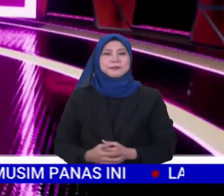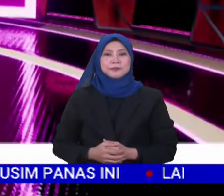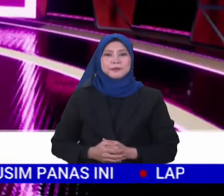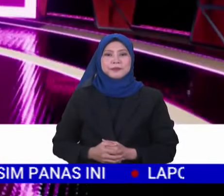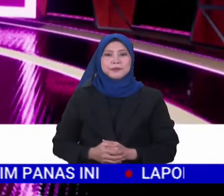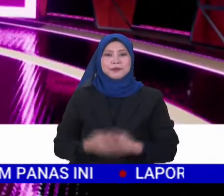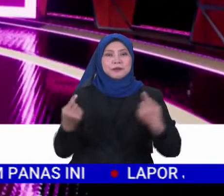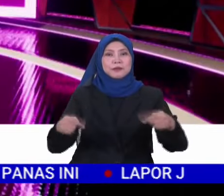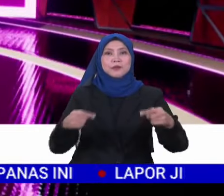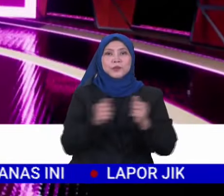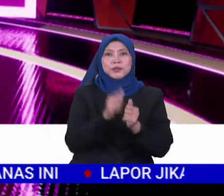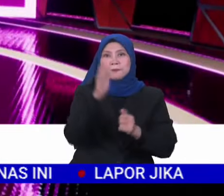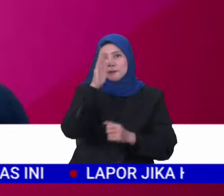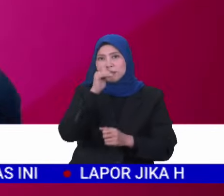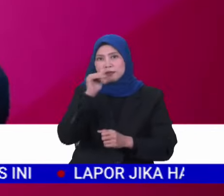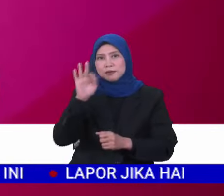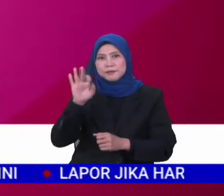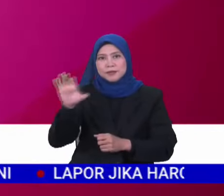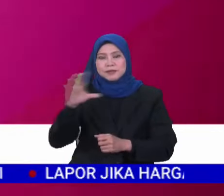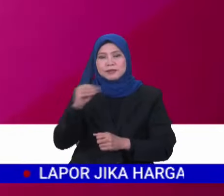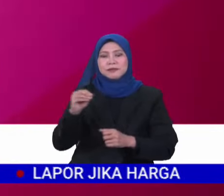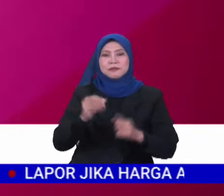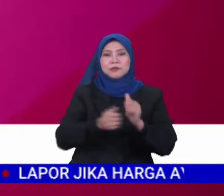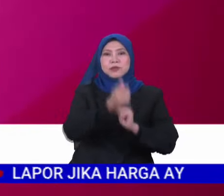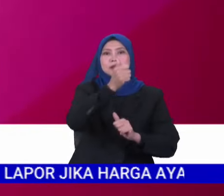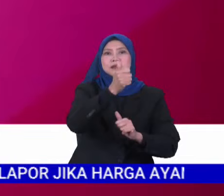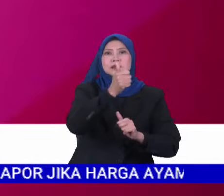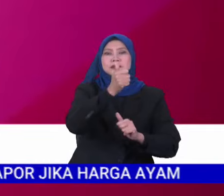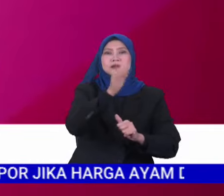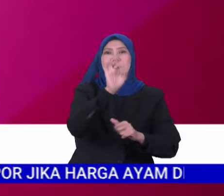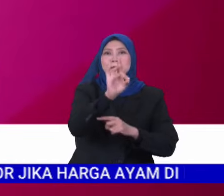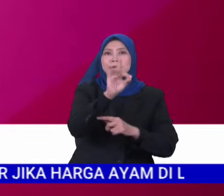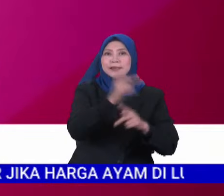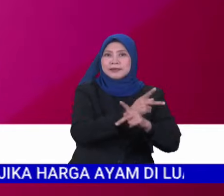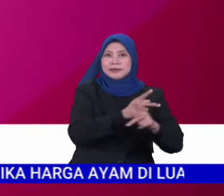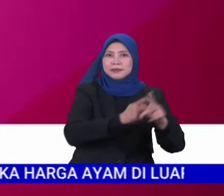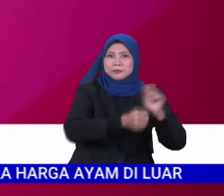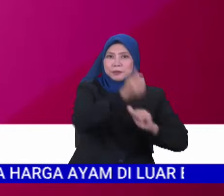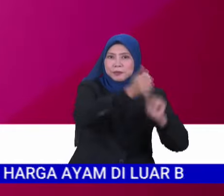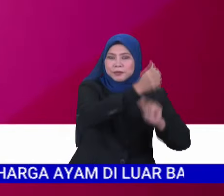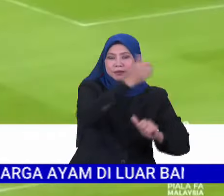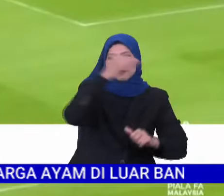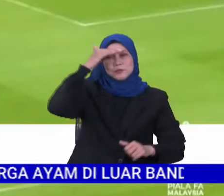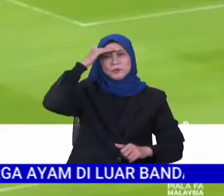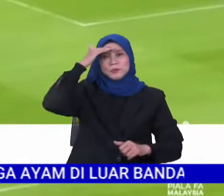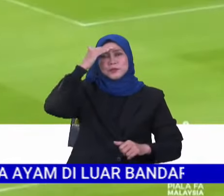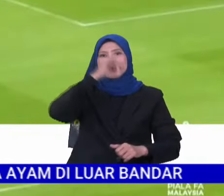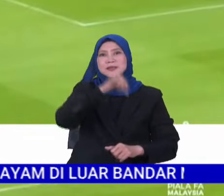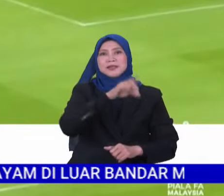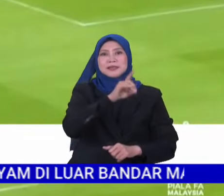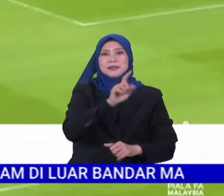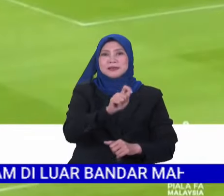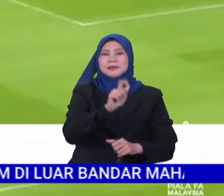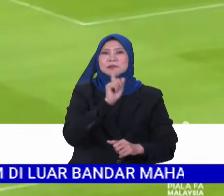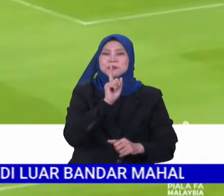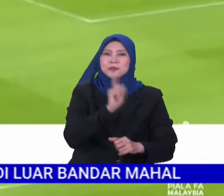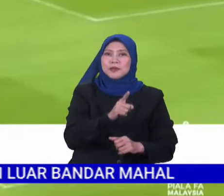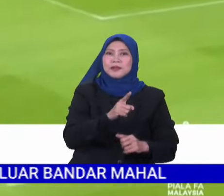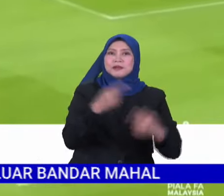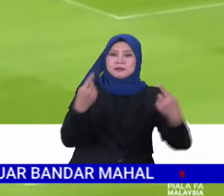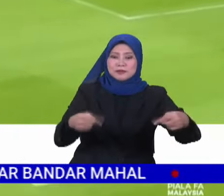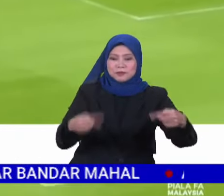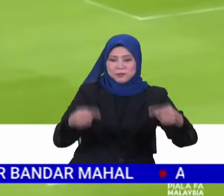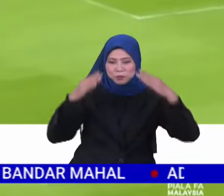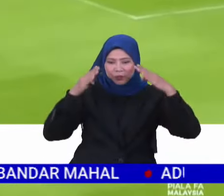pertemuan antara Melati United FC dan Juara Liga Super delapan kali berturut-turut Johor Darul takzim jadi tim jadi antara